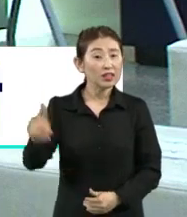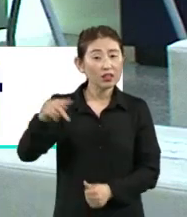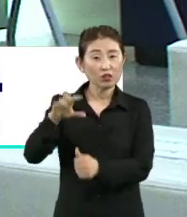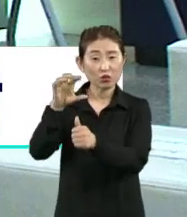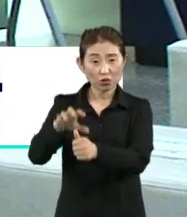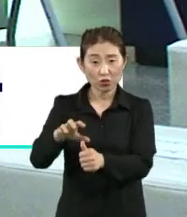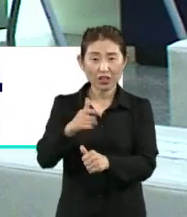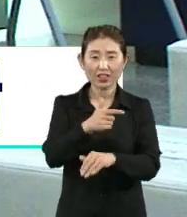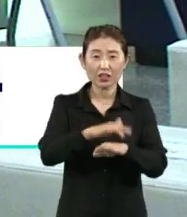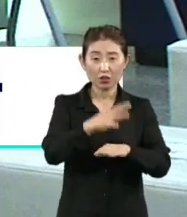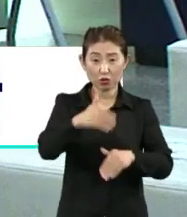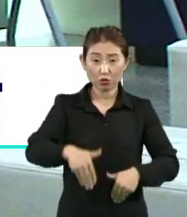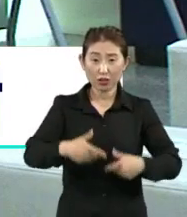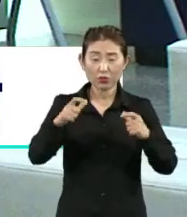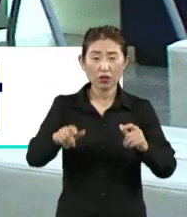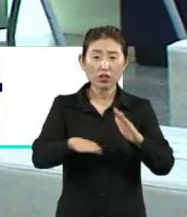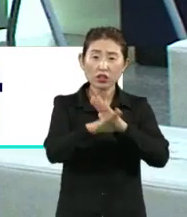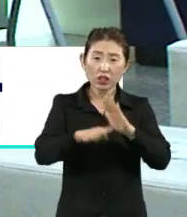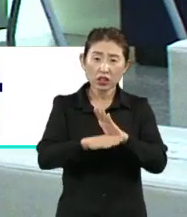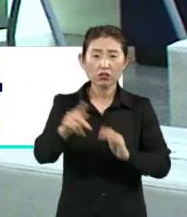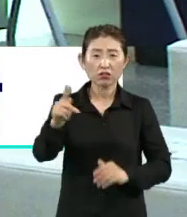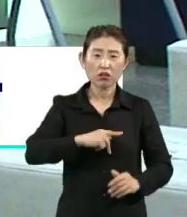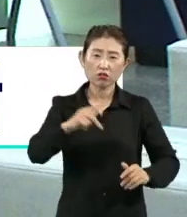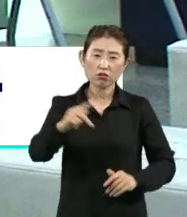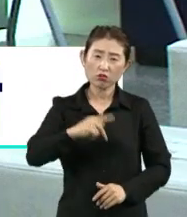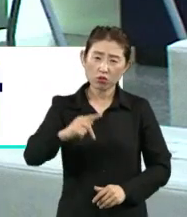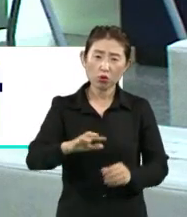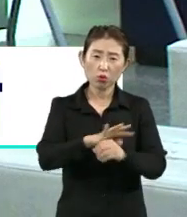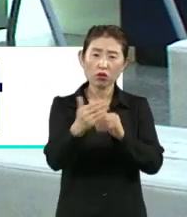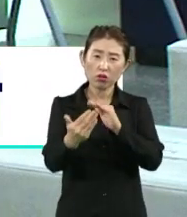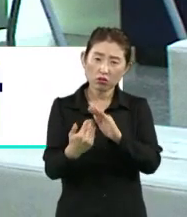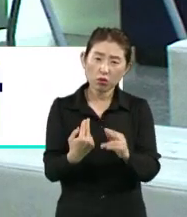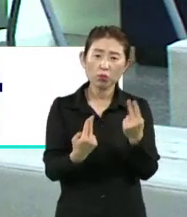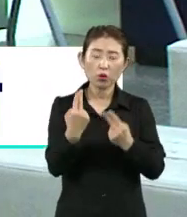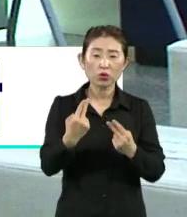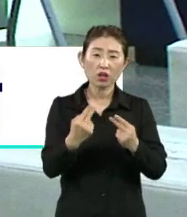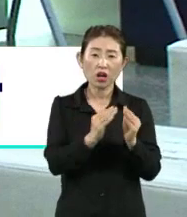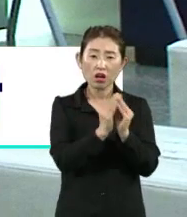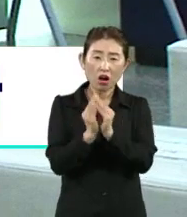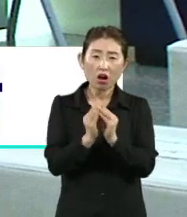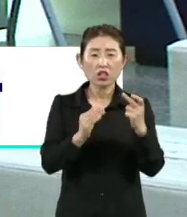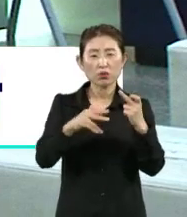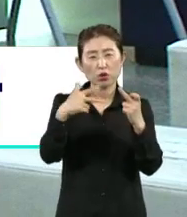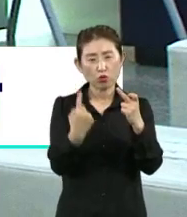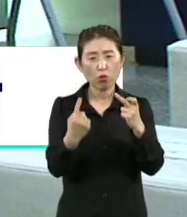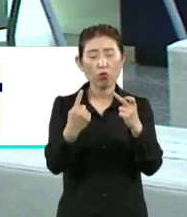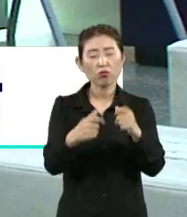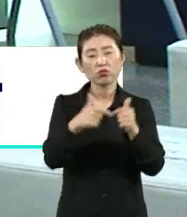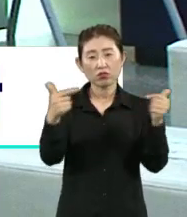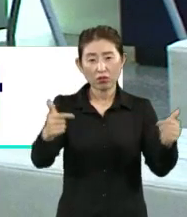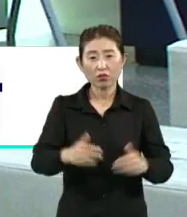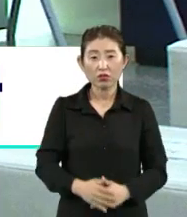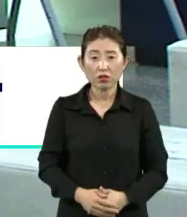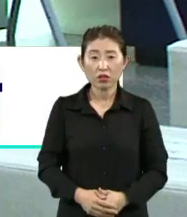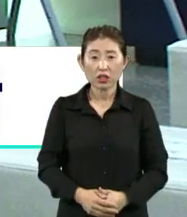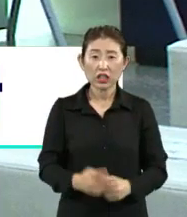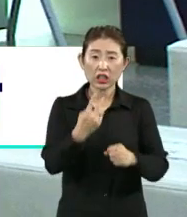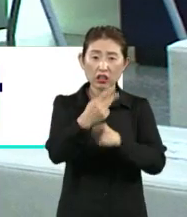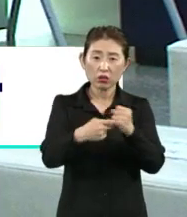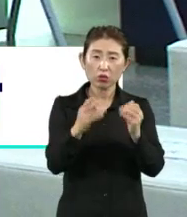대출 규제에도 대전 충남 가계 대출 규모가 코로나19 이전에 비해 12조 원 넘게 늘었습니다.